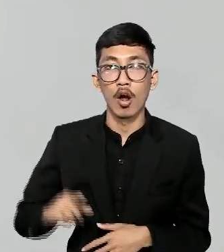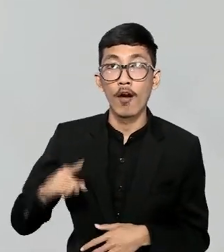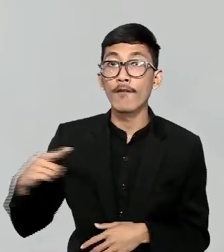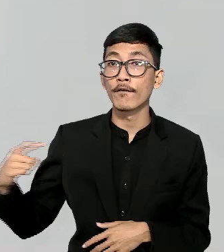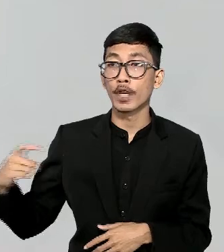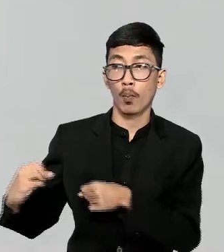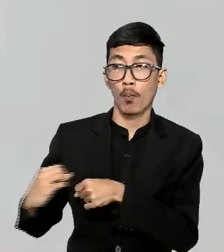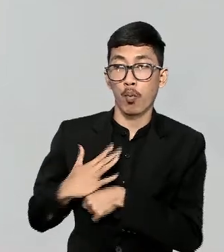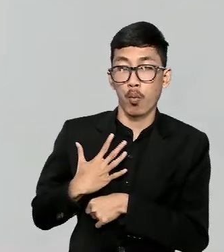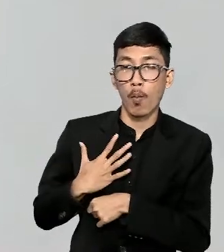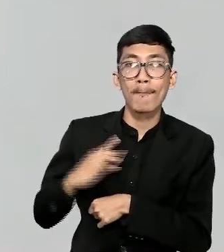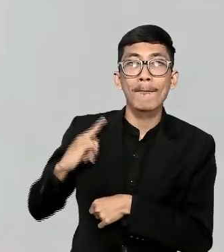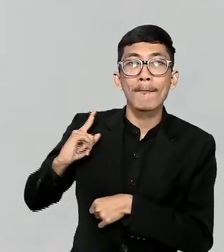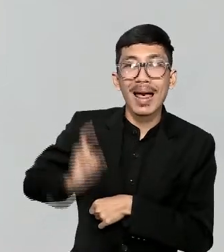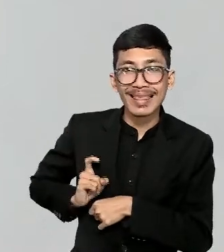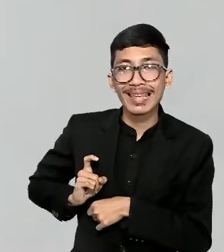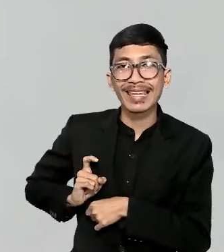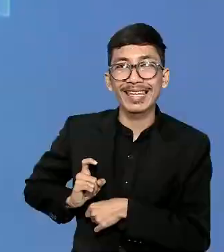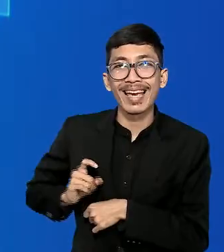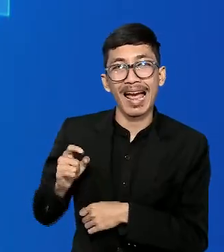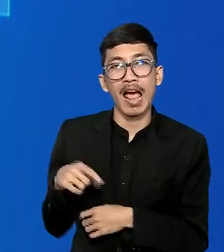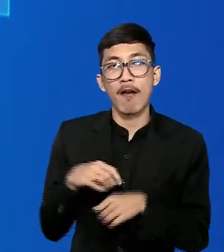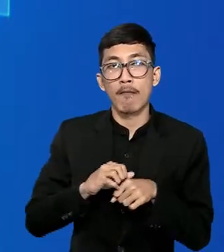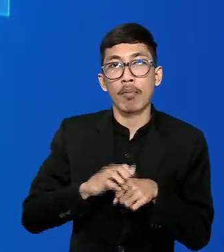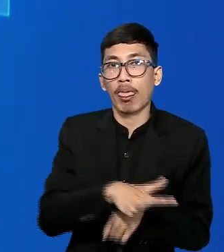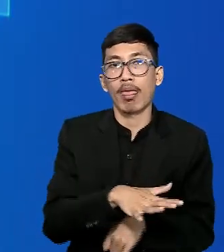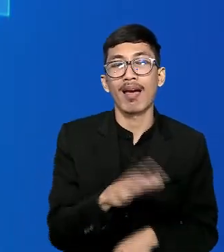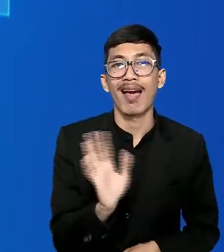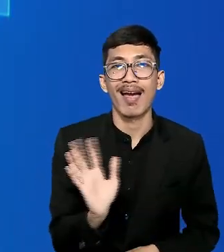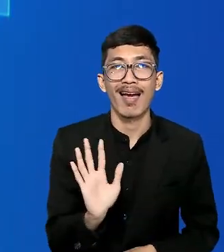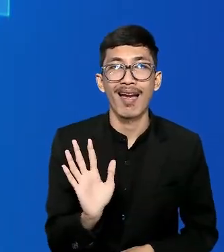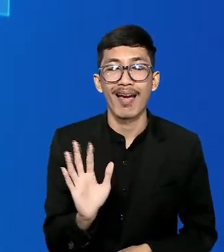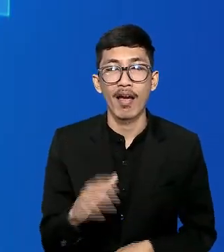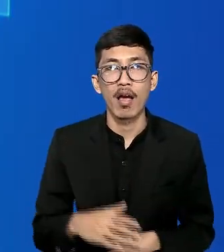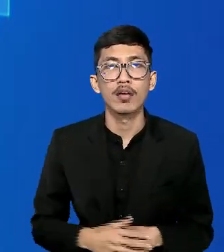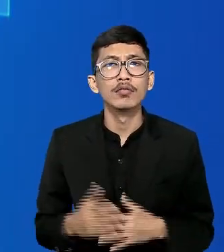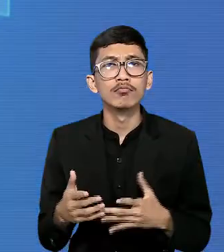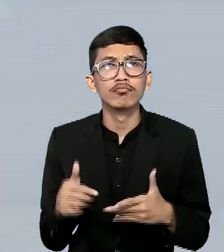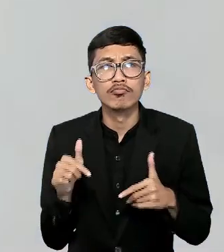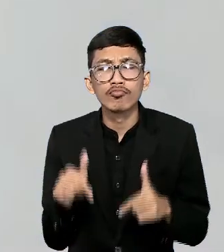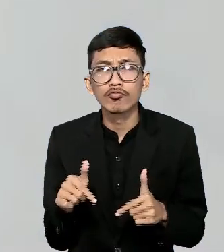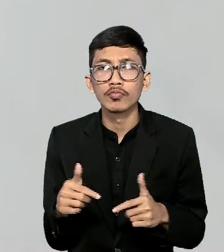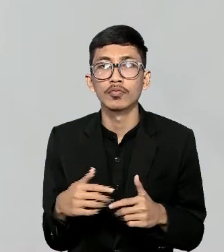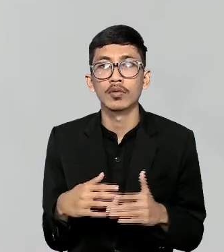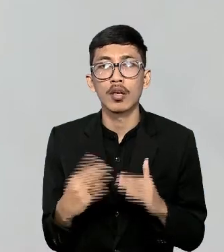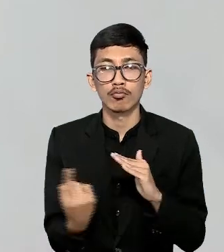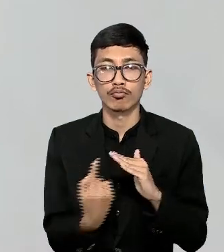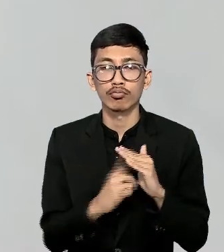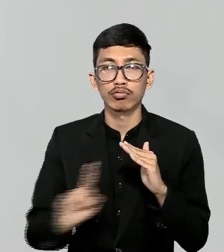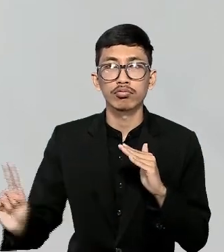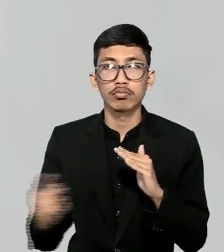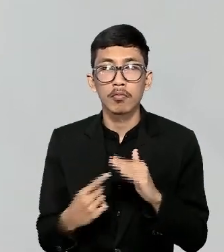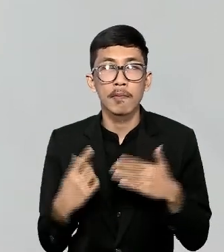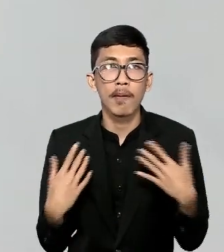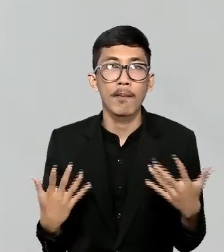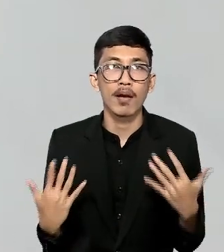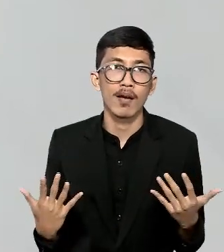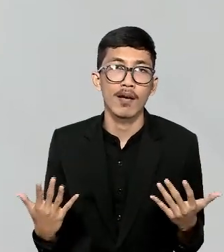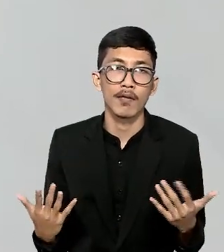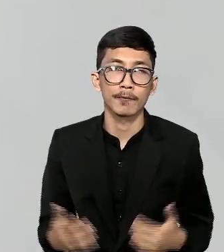munculnya mutasi juga bisa kita tekan Nah dengan mobilitas kira-kira Bagaimana tentu ada ada berbagai alasan